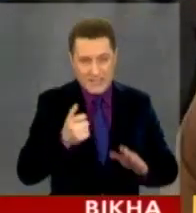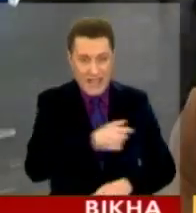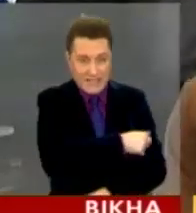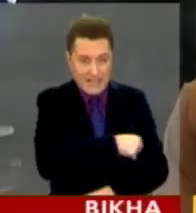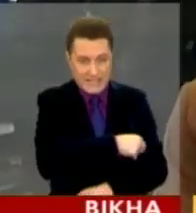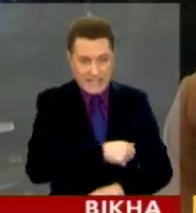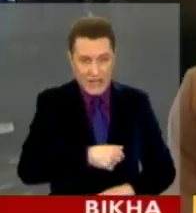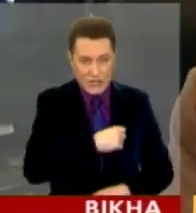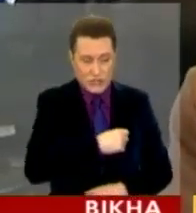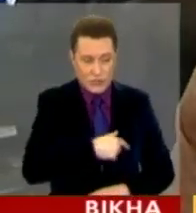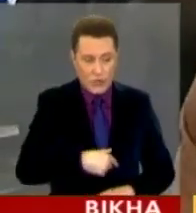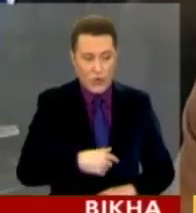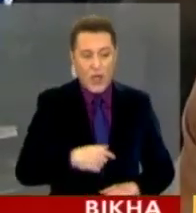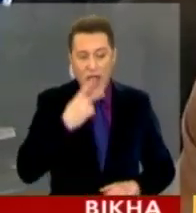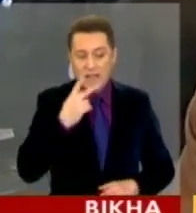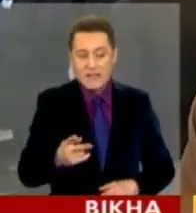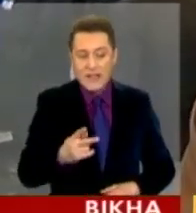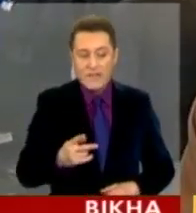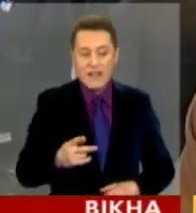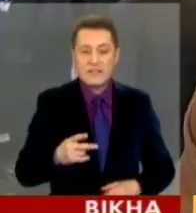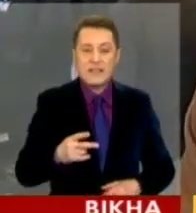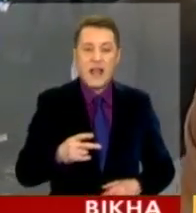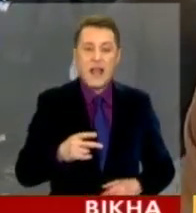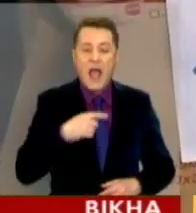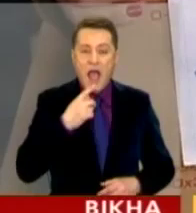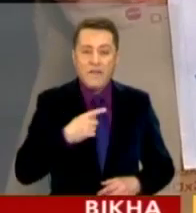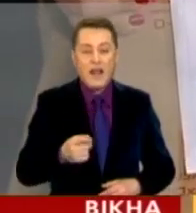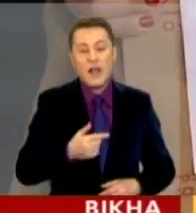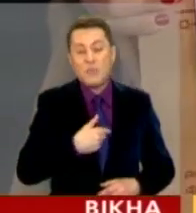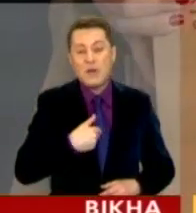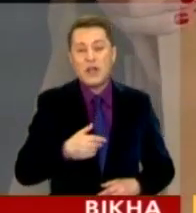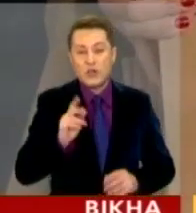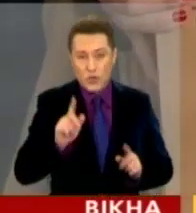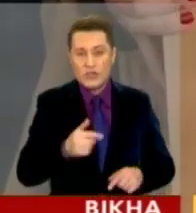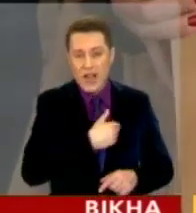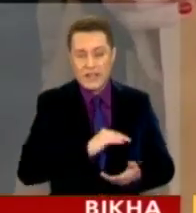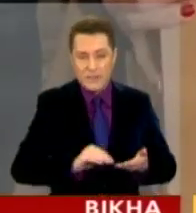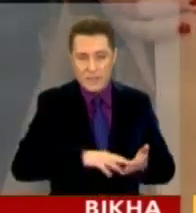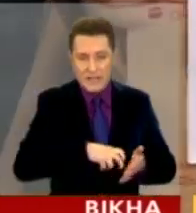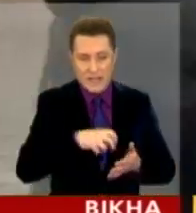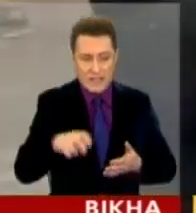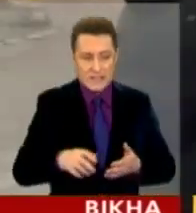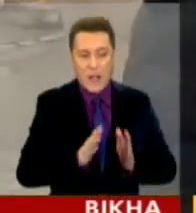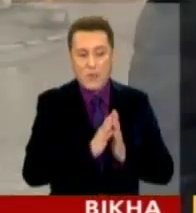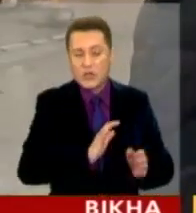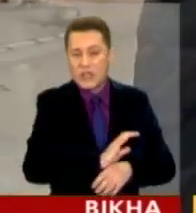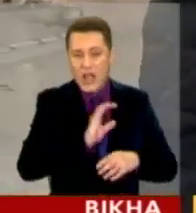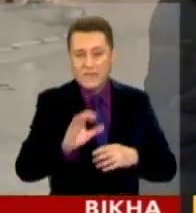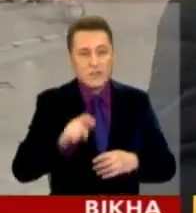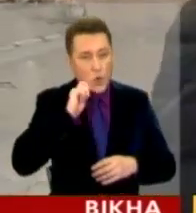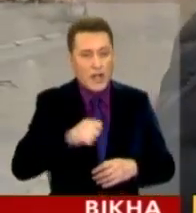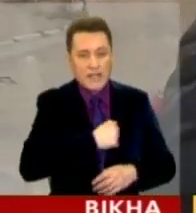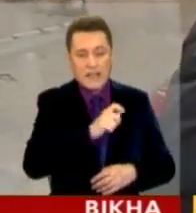так співчувають, дивляться і кажуть, чого шкода, що ми теж не написали листа. Активістка просить нас відвести листи українським воякам, частини